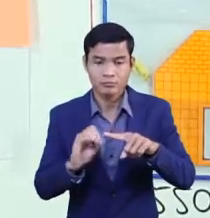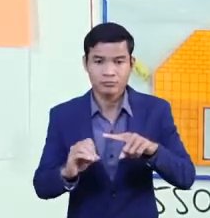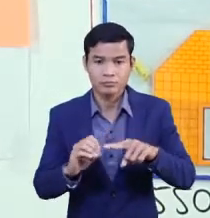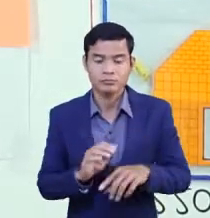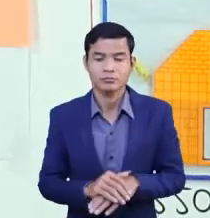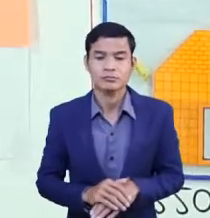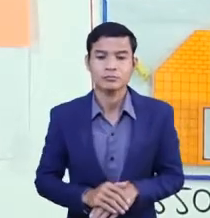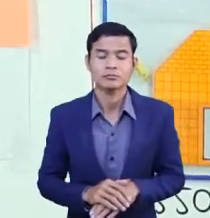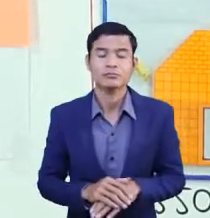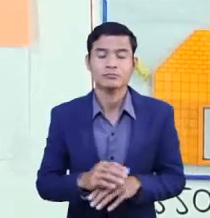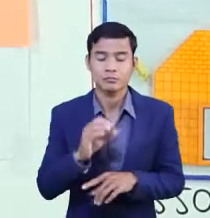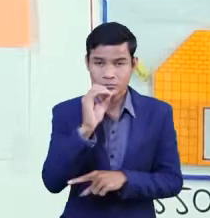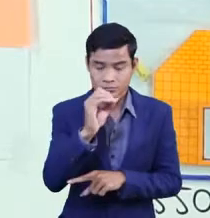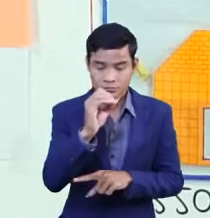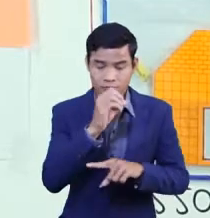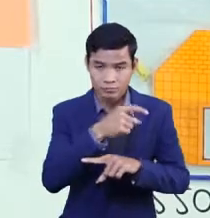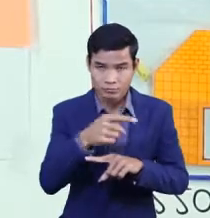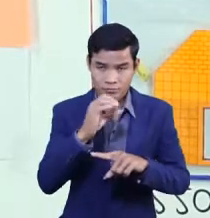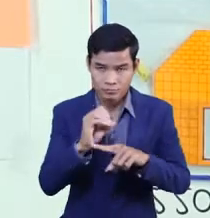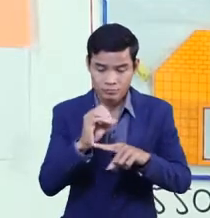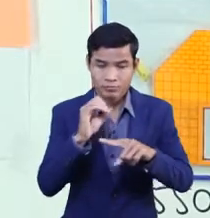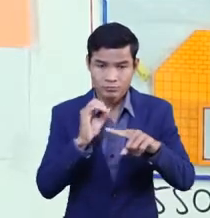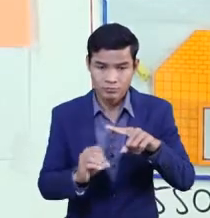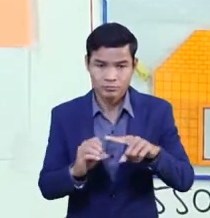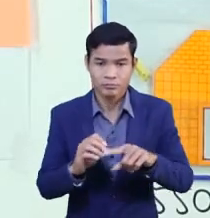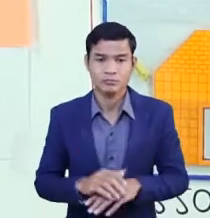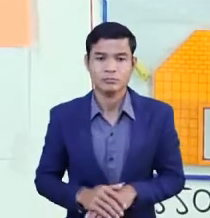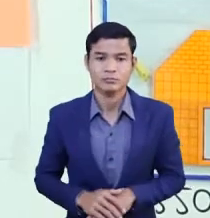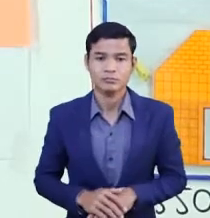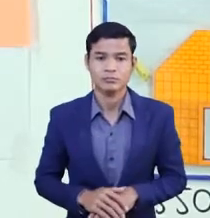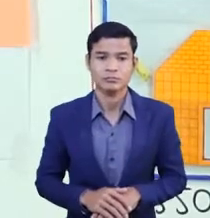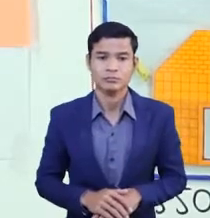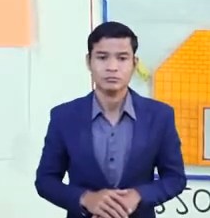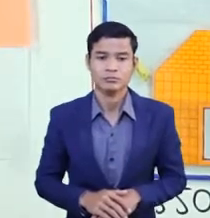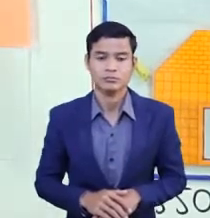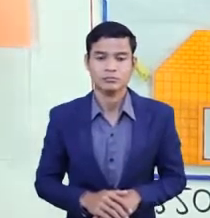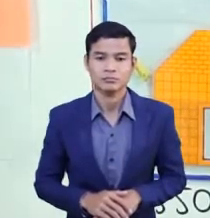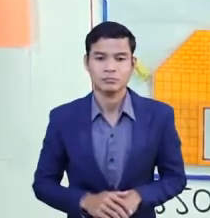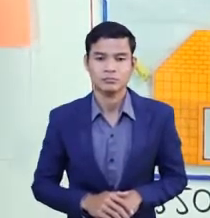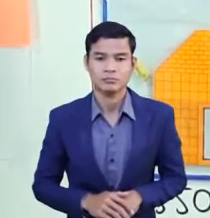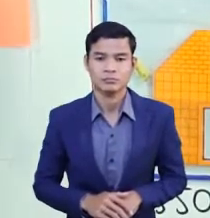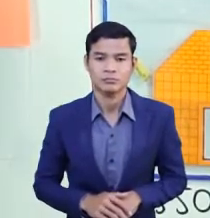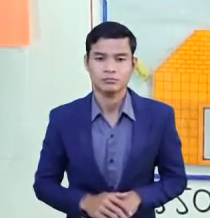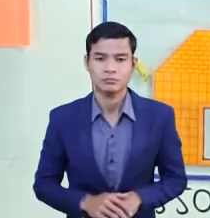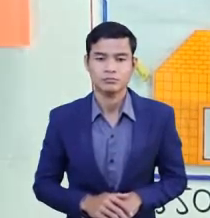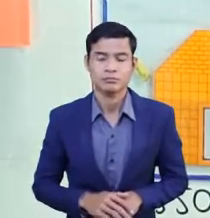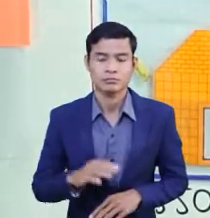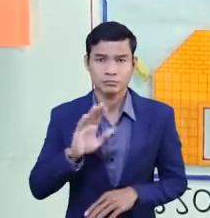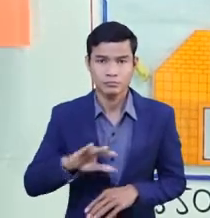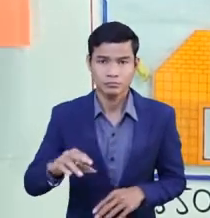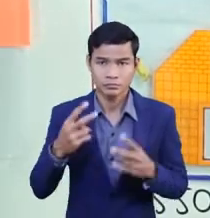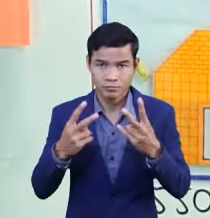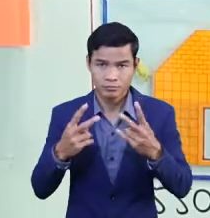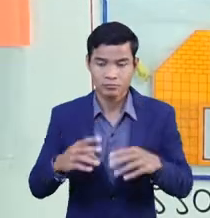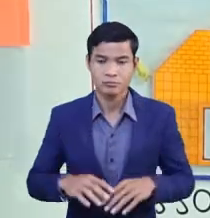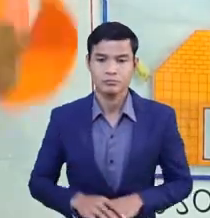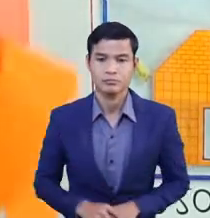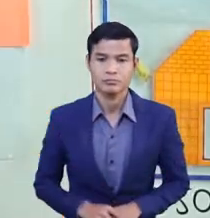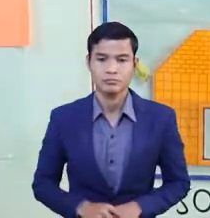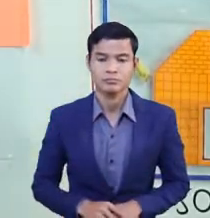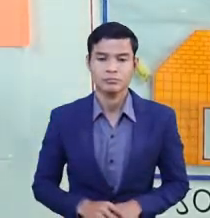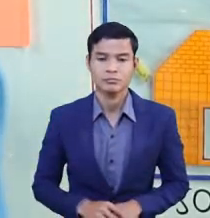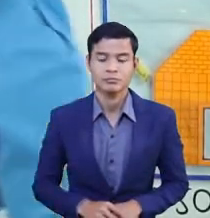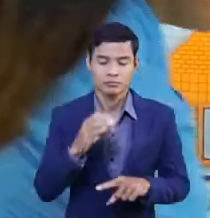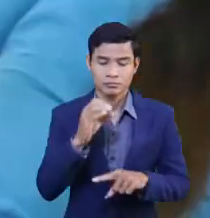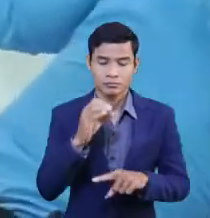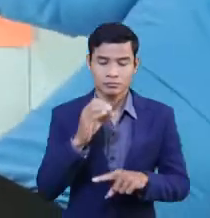នណាចាអញ្ចឹង0ដក0នៅសល់0យើងសរសេរលេខ0ចាសូមមើលទាំងអស់គ្នា0